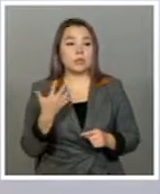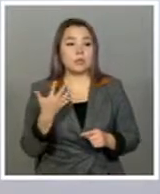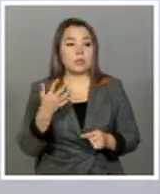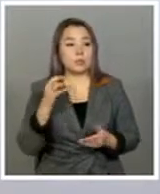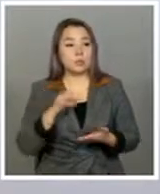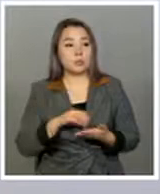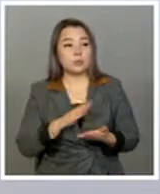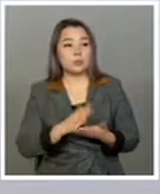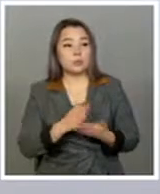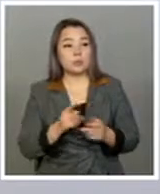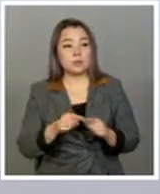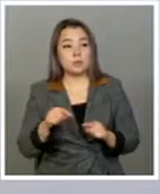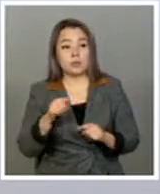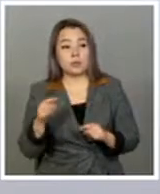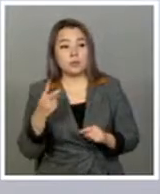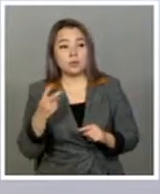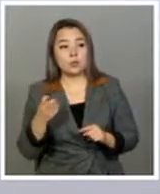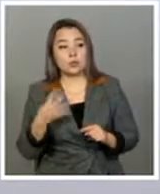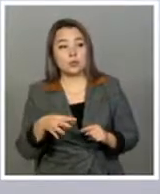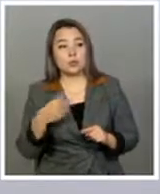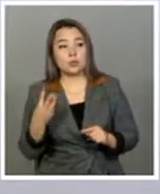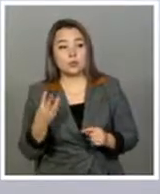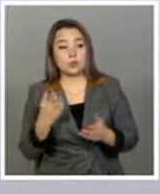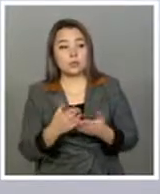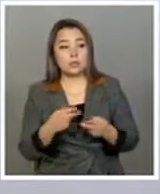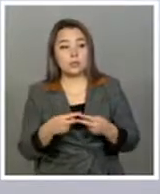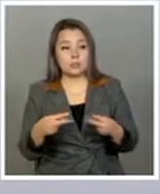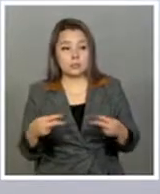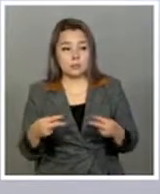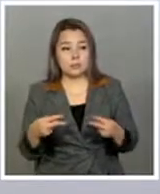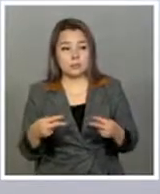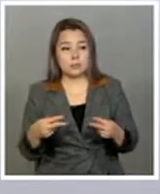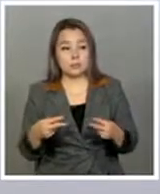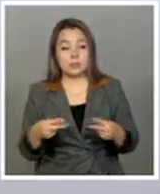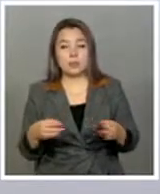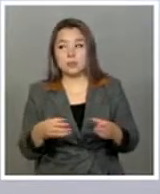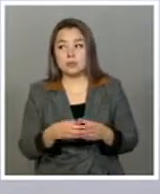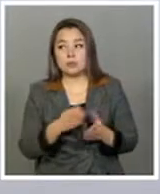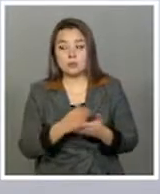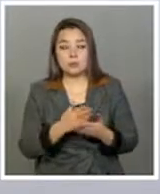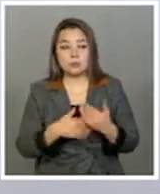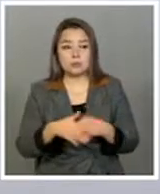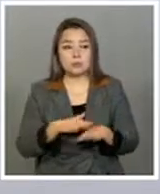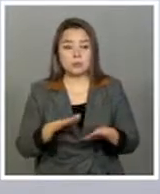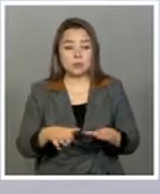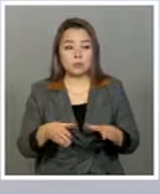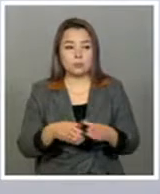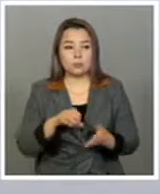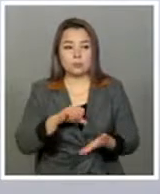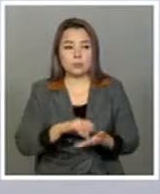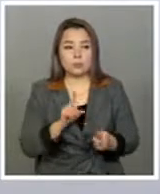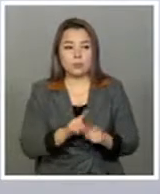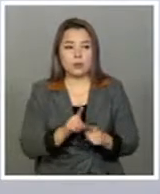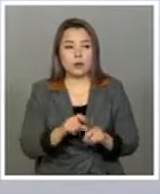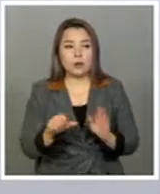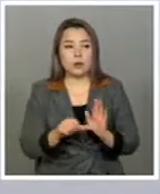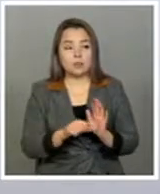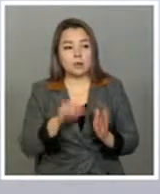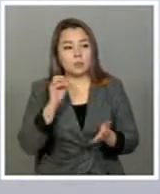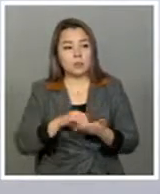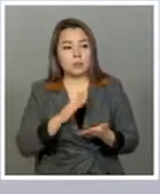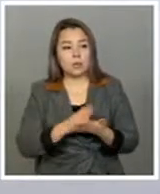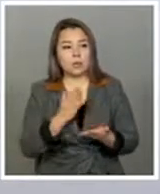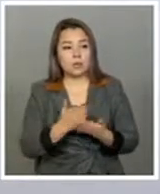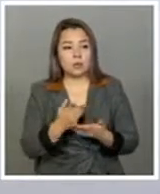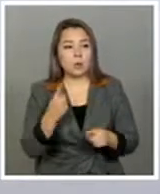мүшесі түбірастында 243-ке тең. Прогрессияның алғашқы 6 мүшесі қосындысының